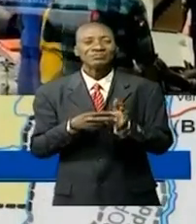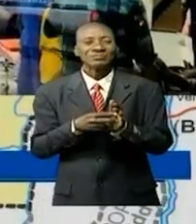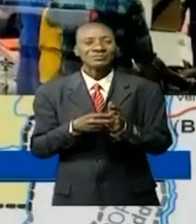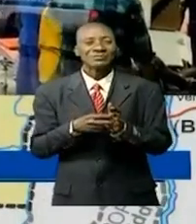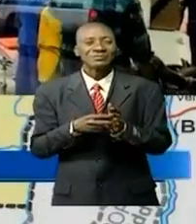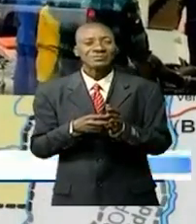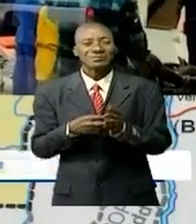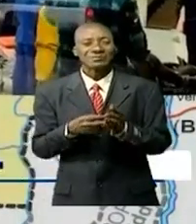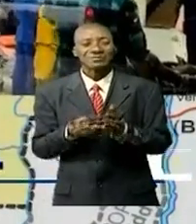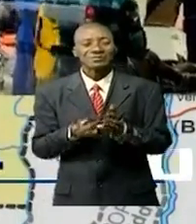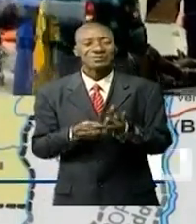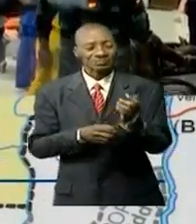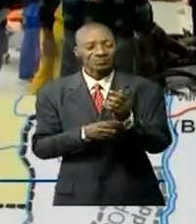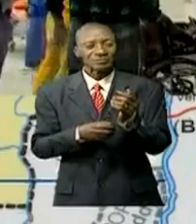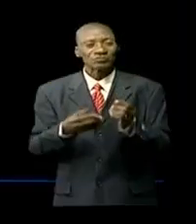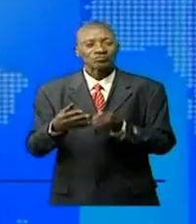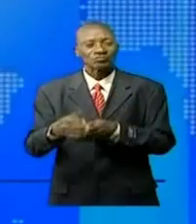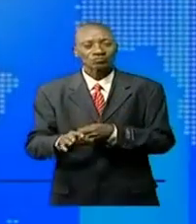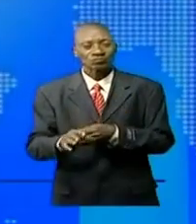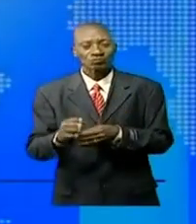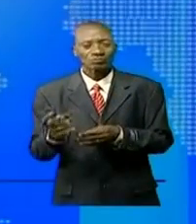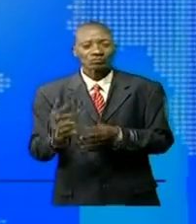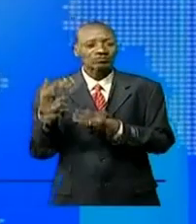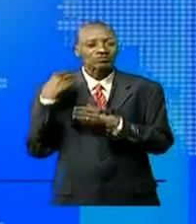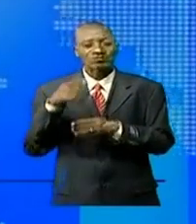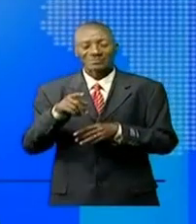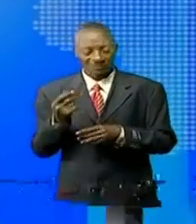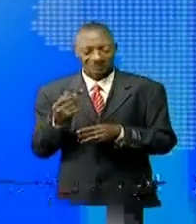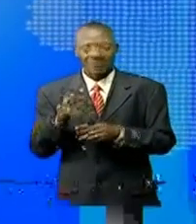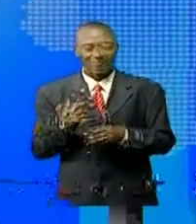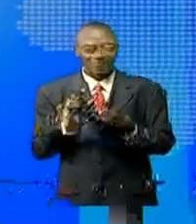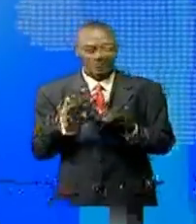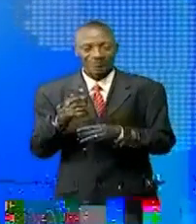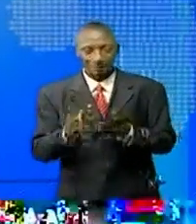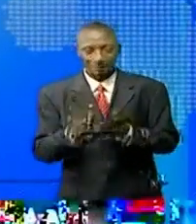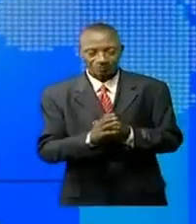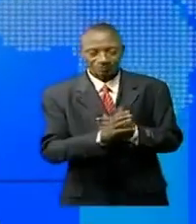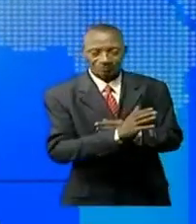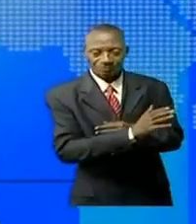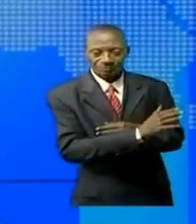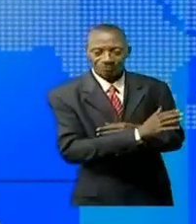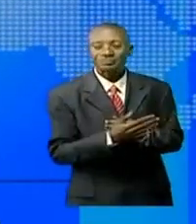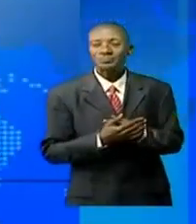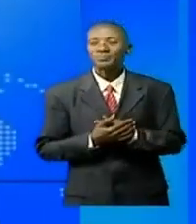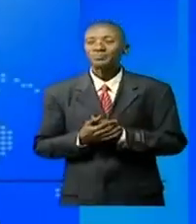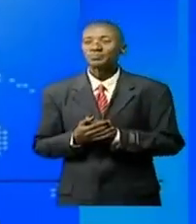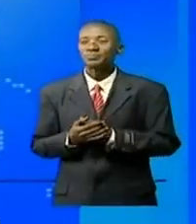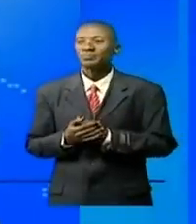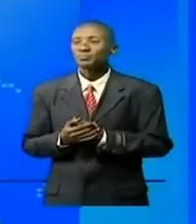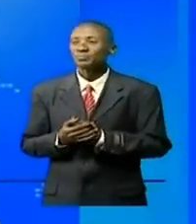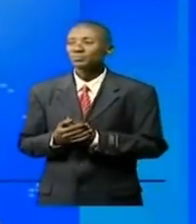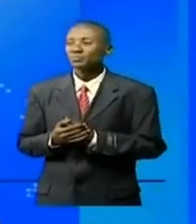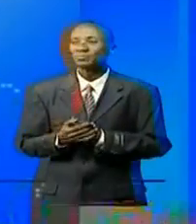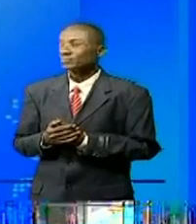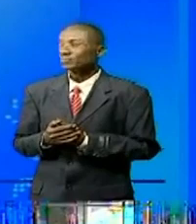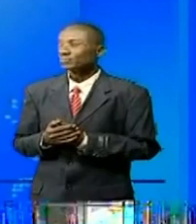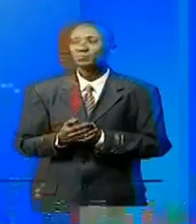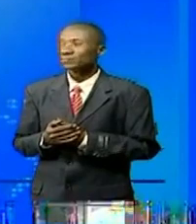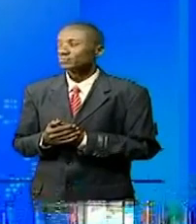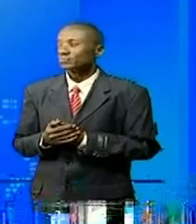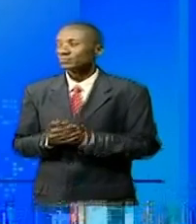ministre. Je vous remercie, madame. Toutes nos excuses pour ces images fortes. Et puis la population de la ville de Matadi